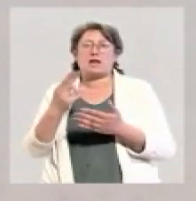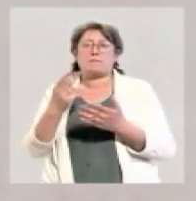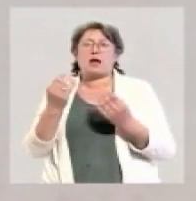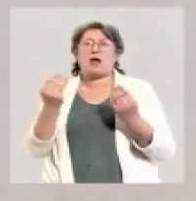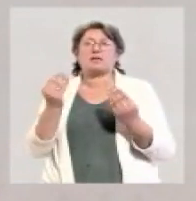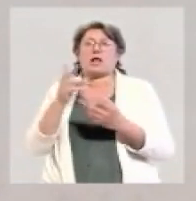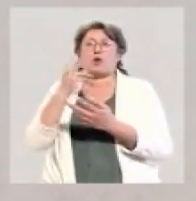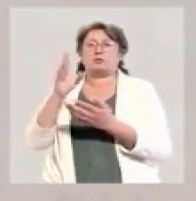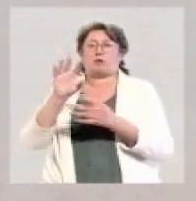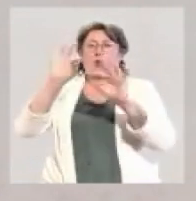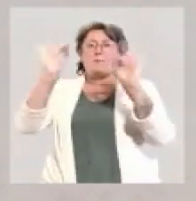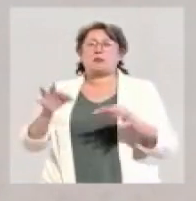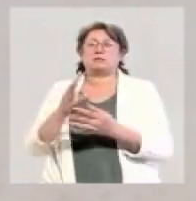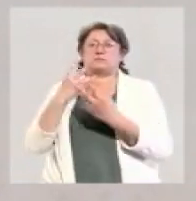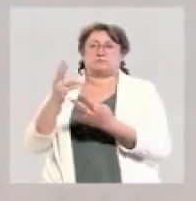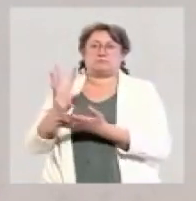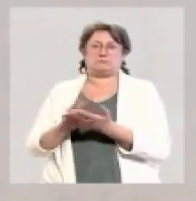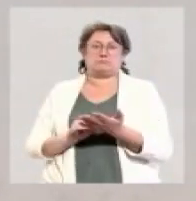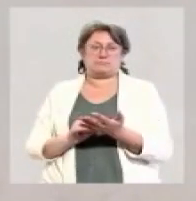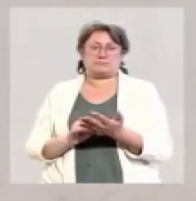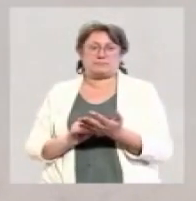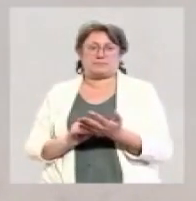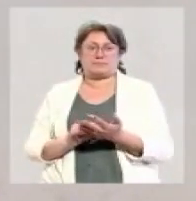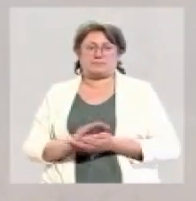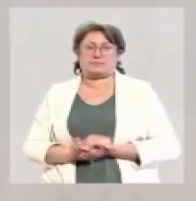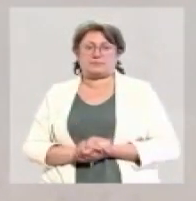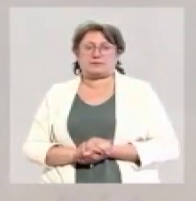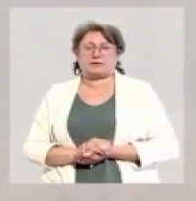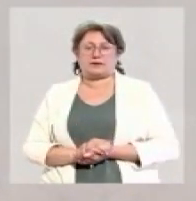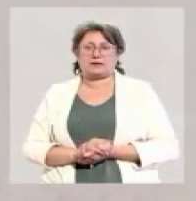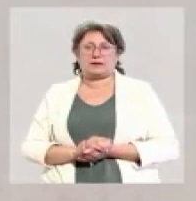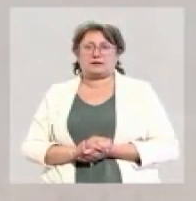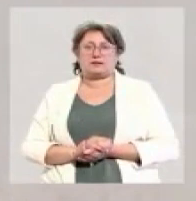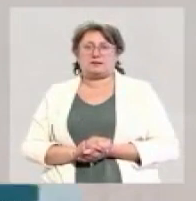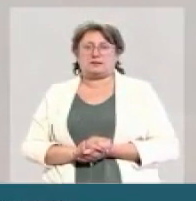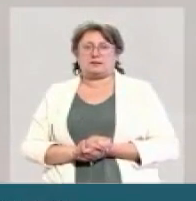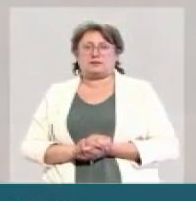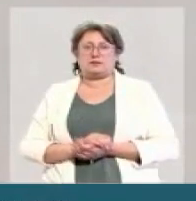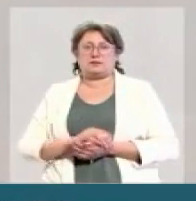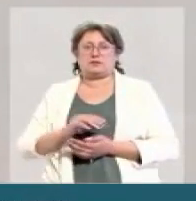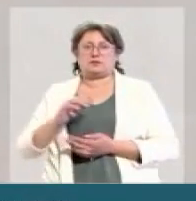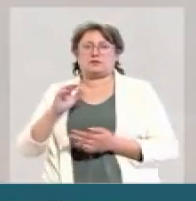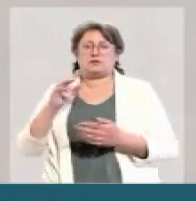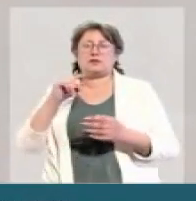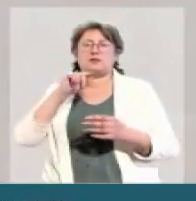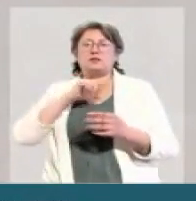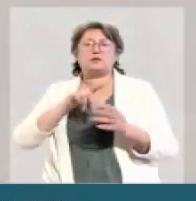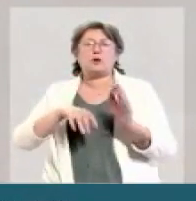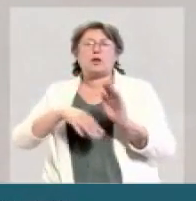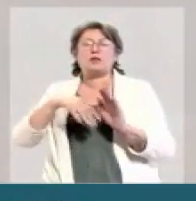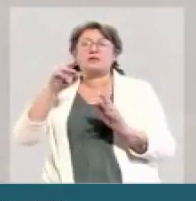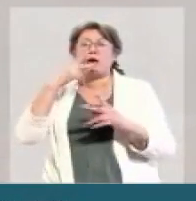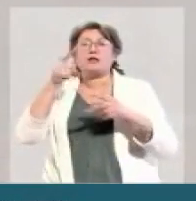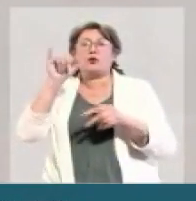эталоном простого гражданина и примером подлинности любви к родине. Госслужащим присущи качества совершенного